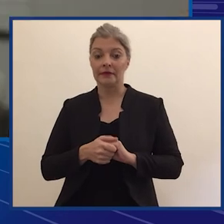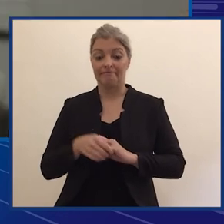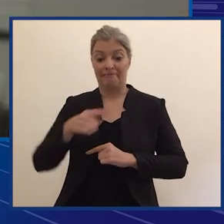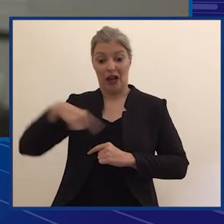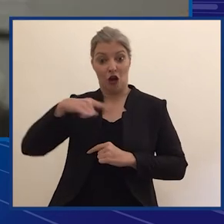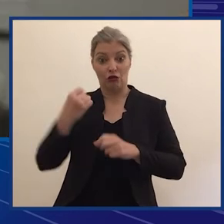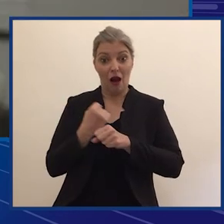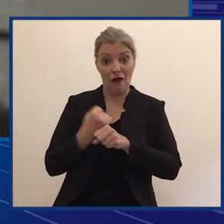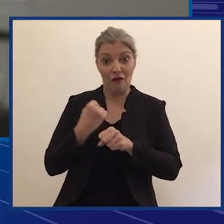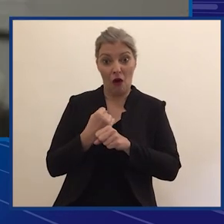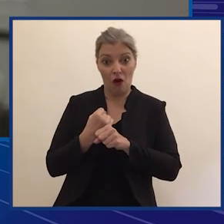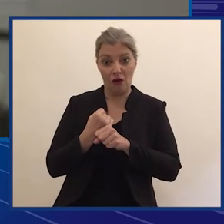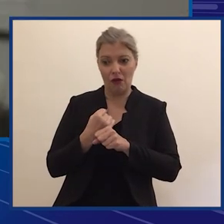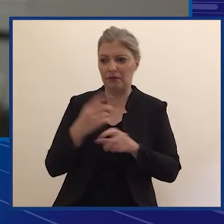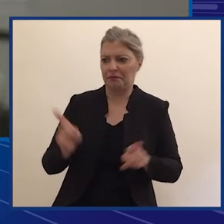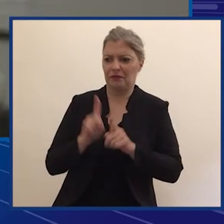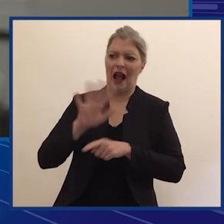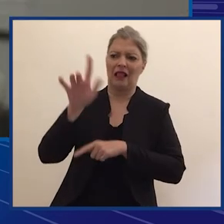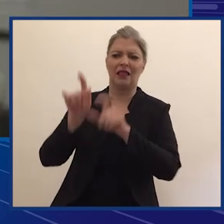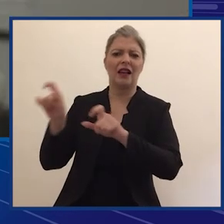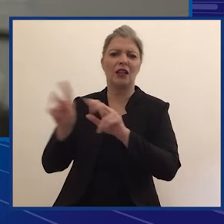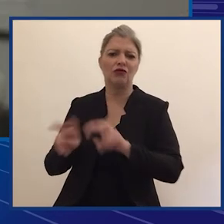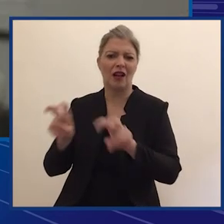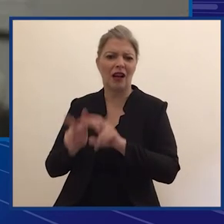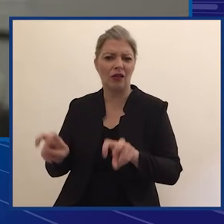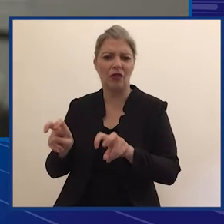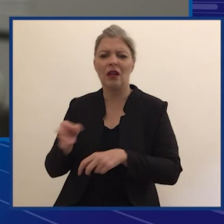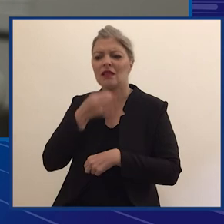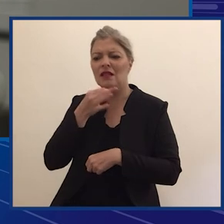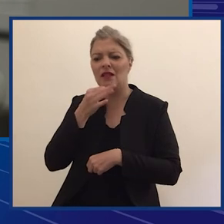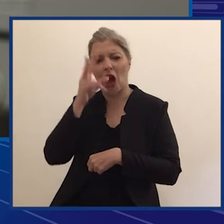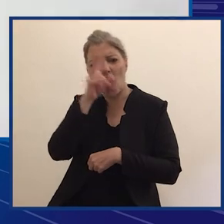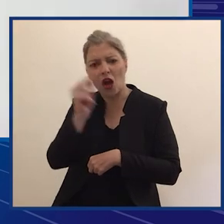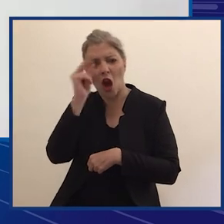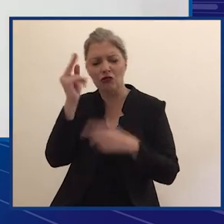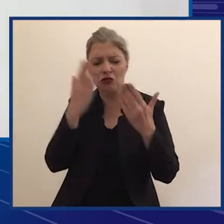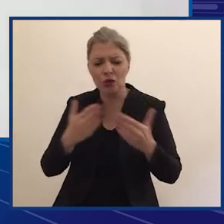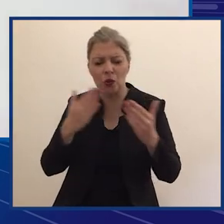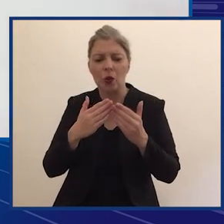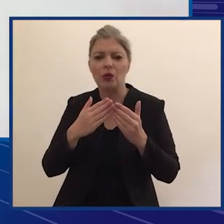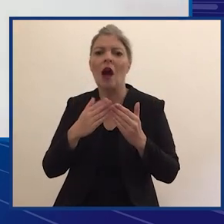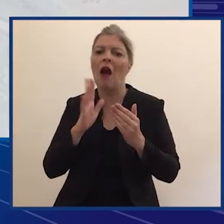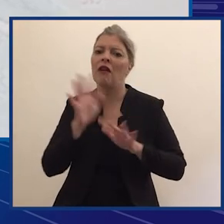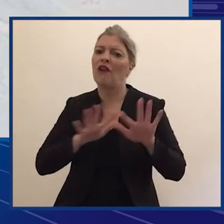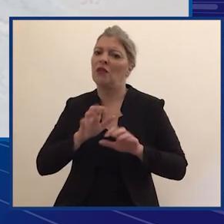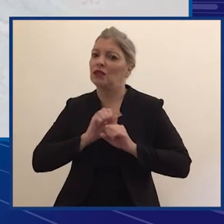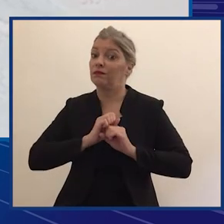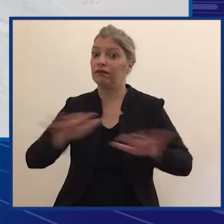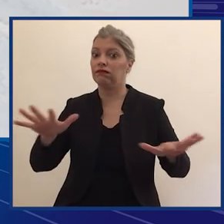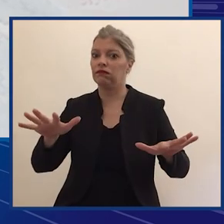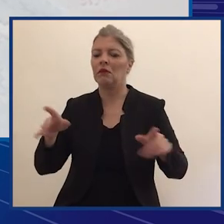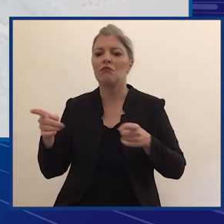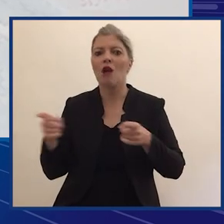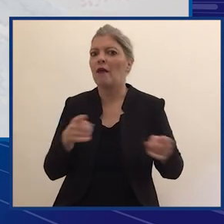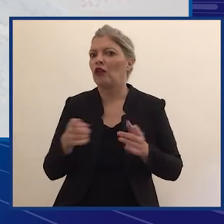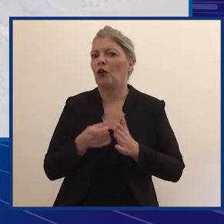Il nostro lavoro, come quello di tutti i ricercatori, consiste nel produrre conoscenza e divulgarla. In questi momenti è quanto mai importante come missione,